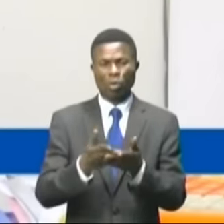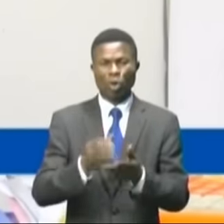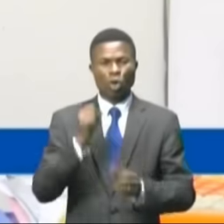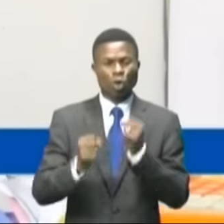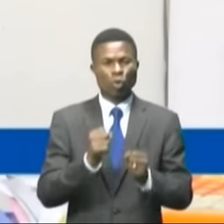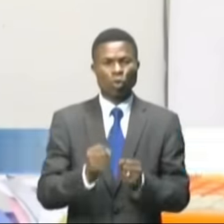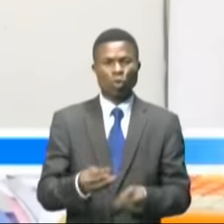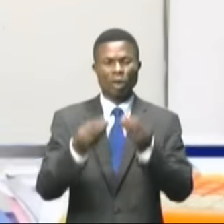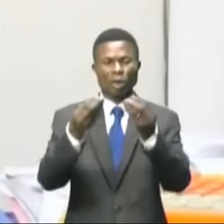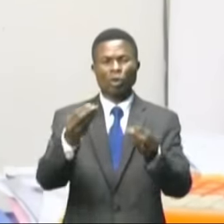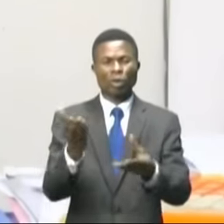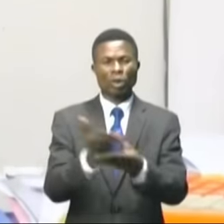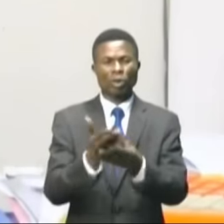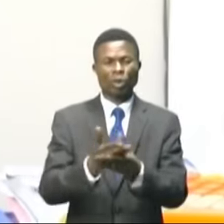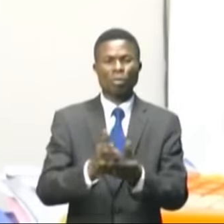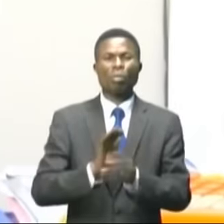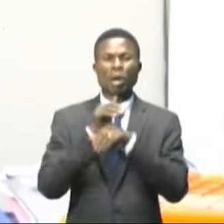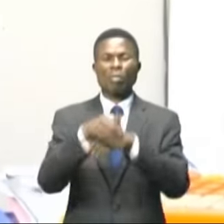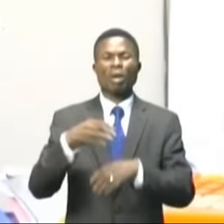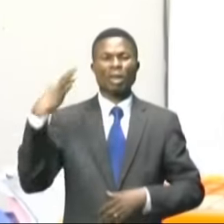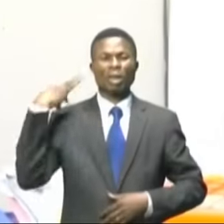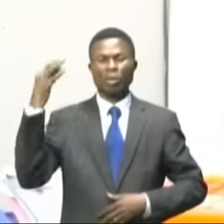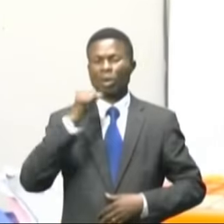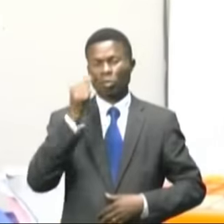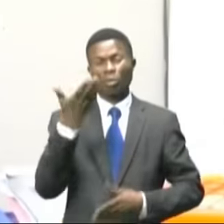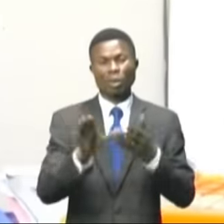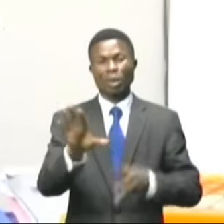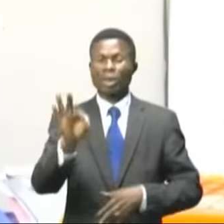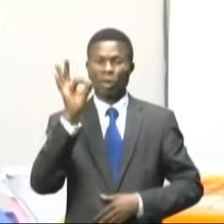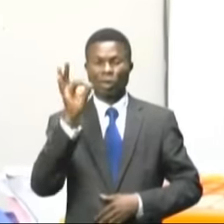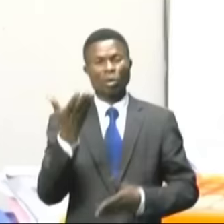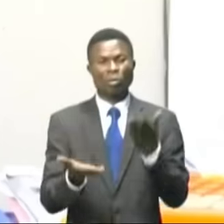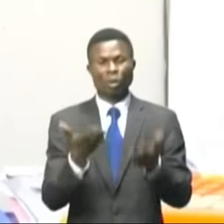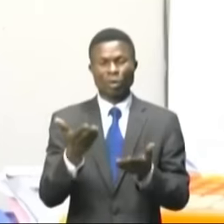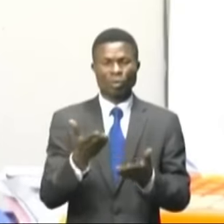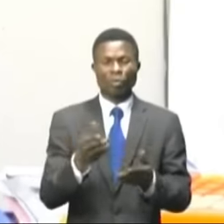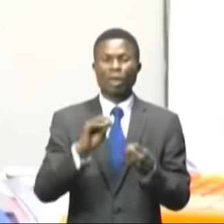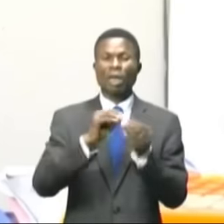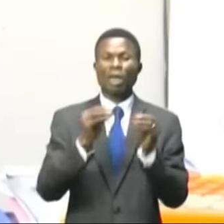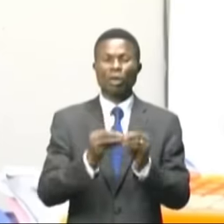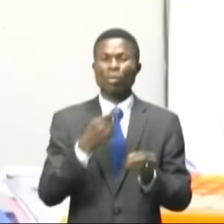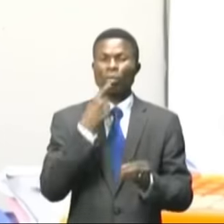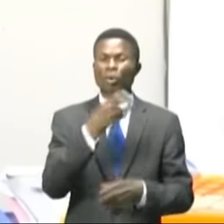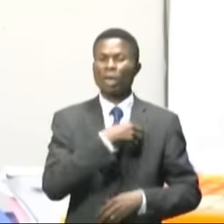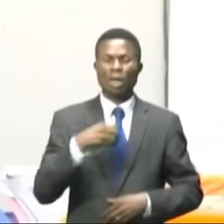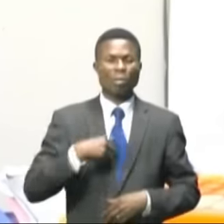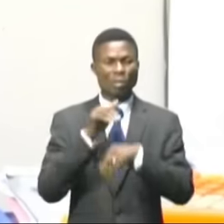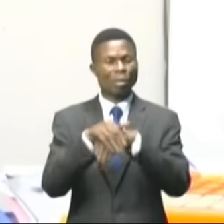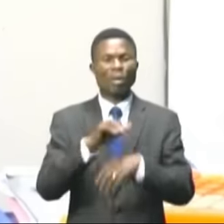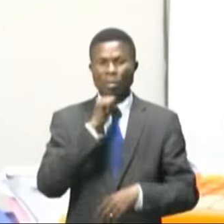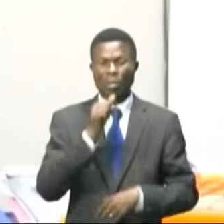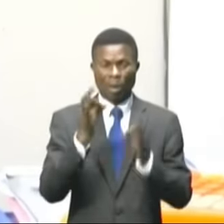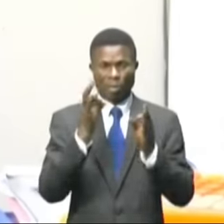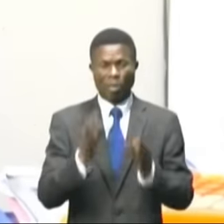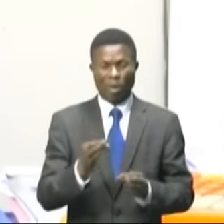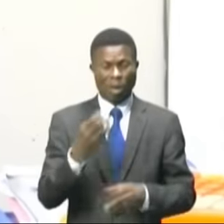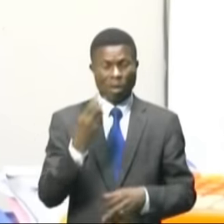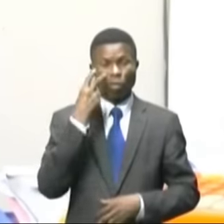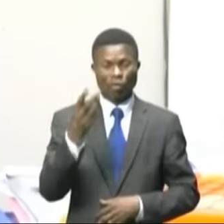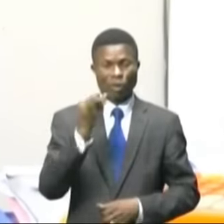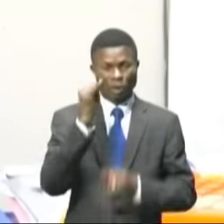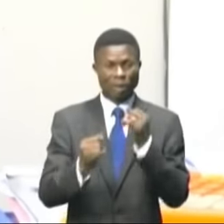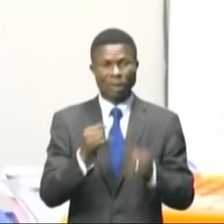de postuler. Peut-être qu'il y a eu un choix ou il y a eu un quota qu'on a dit que les femmes ne doivent pas postuler. Mais j'estime, s'il n'y a